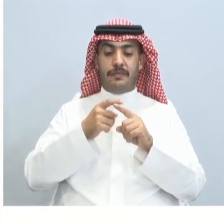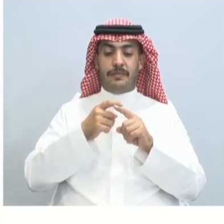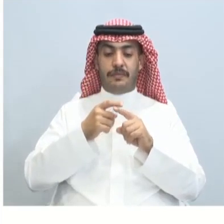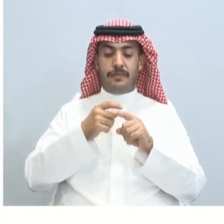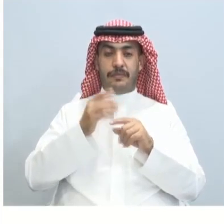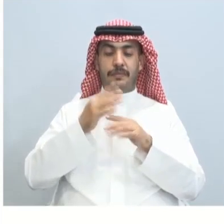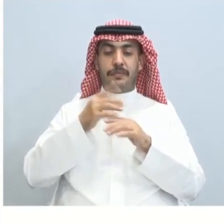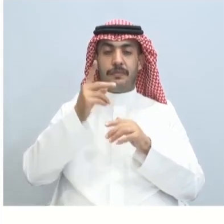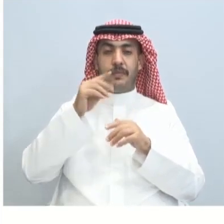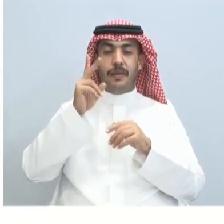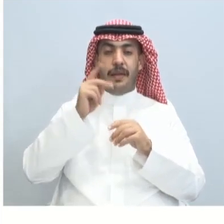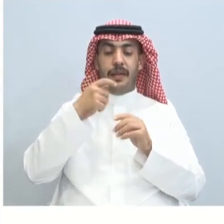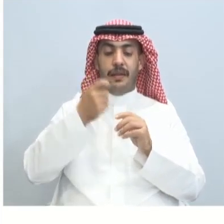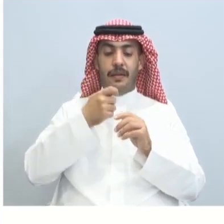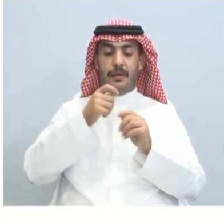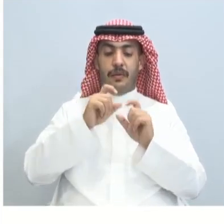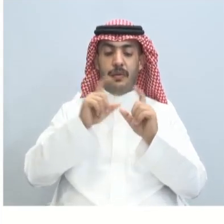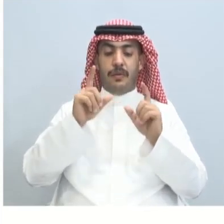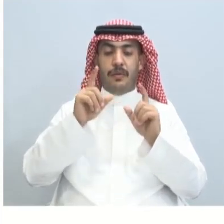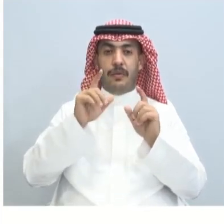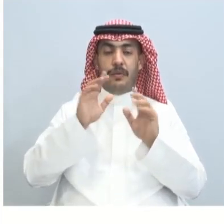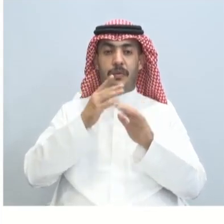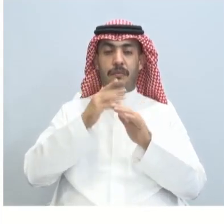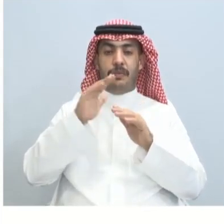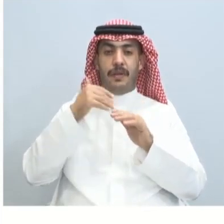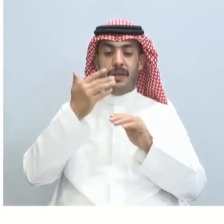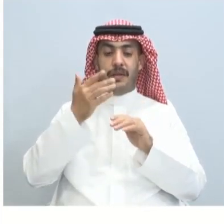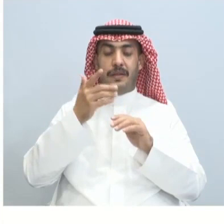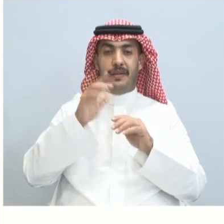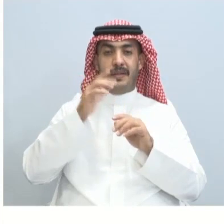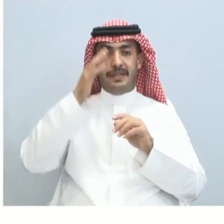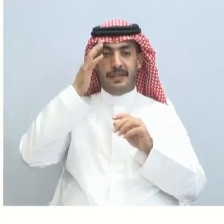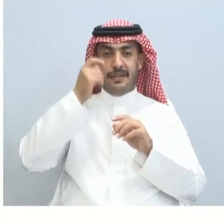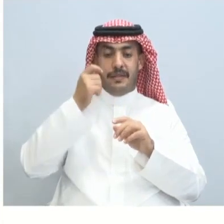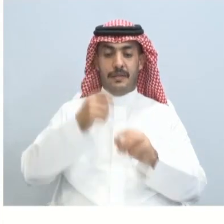المباشره دال كتابه الموضوع مباشره بعد